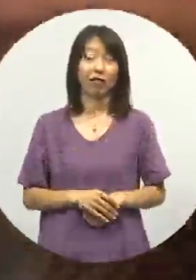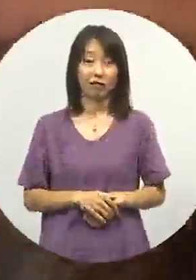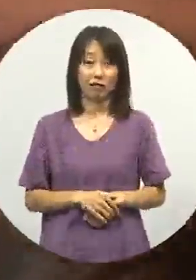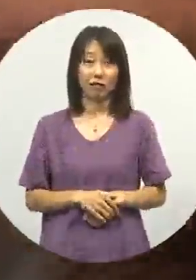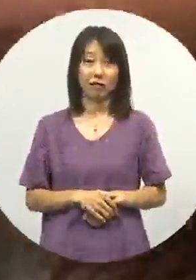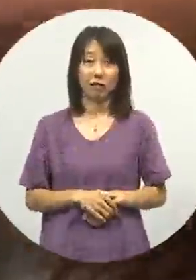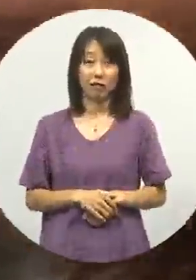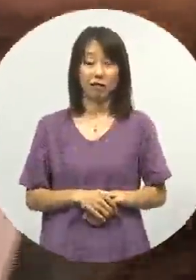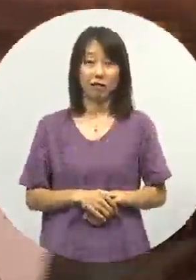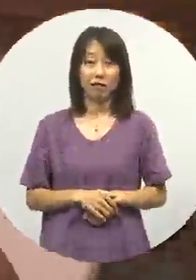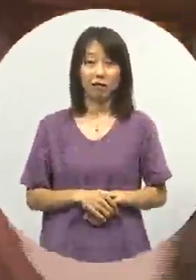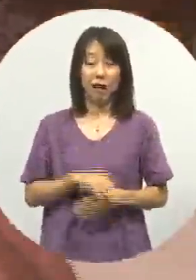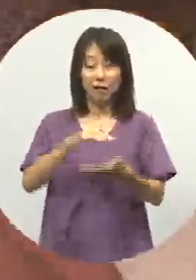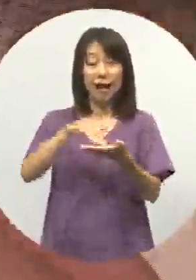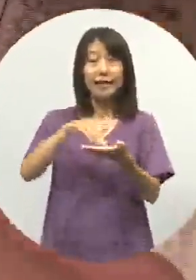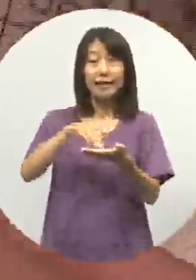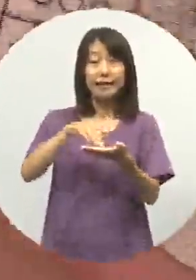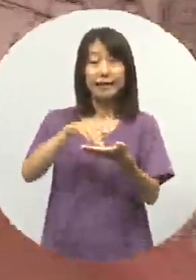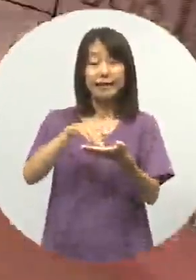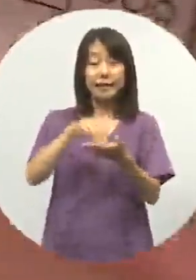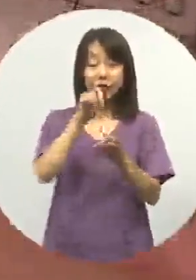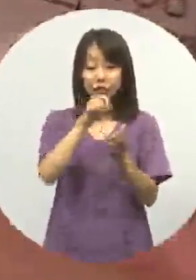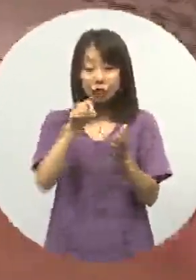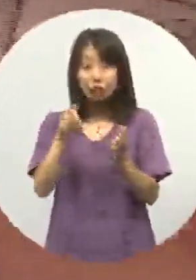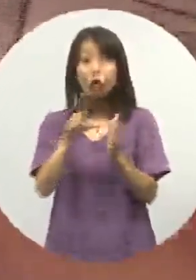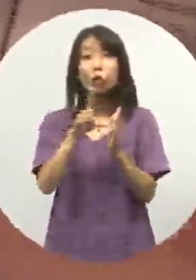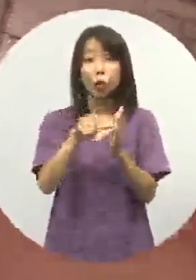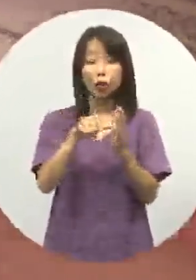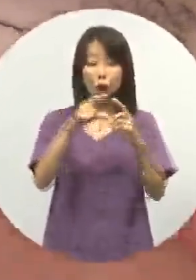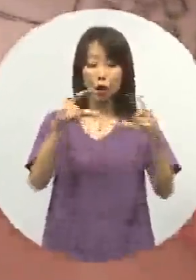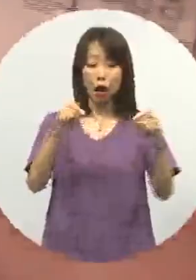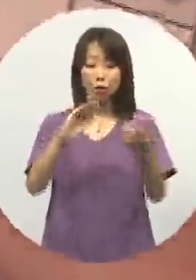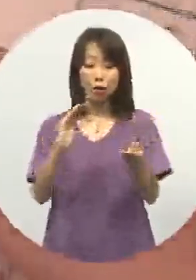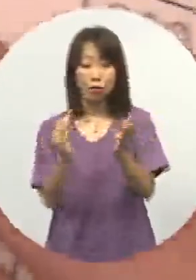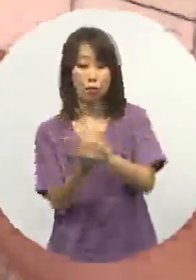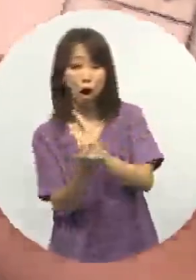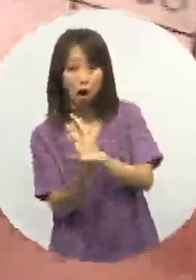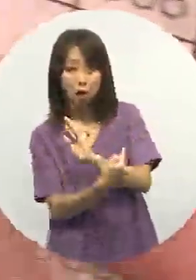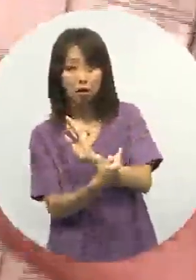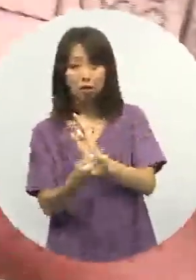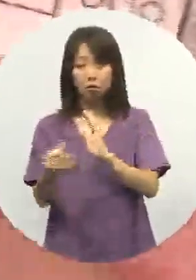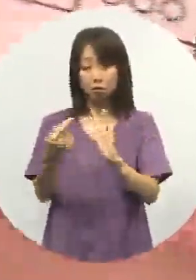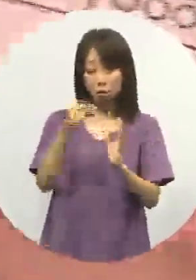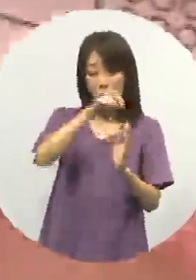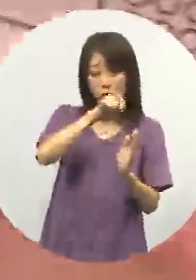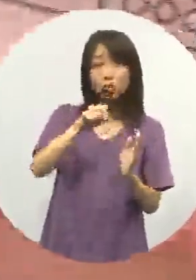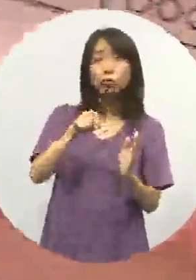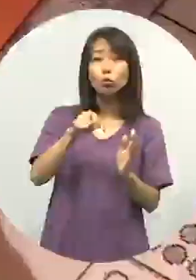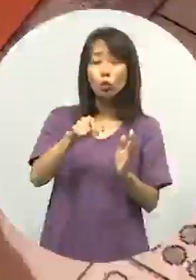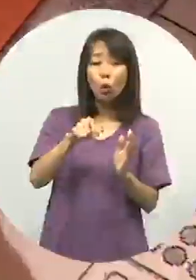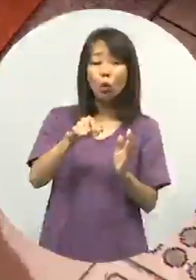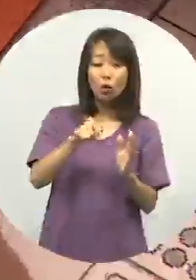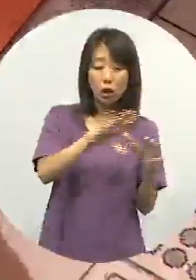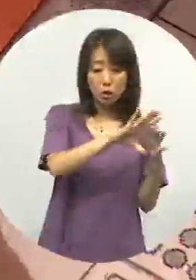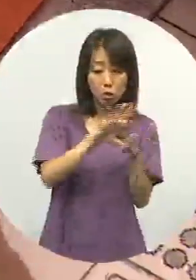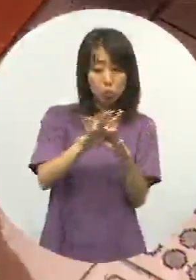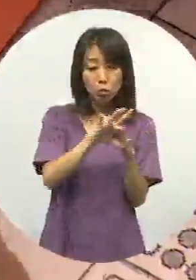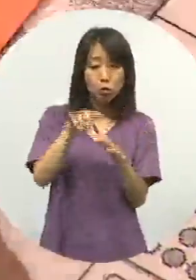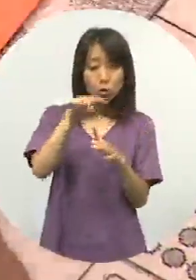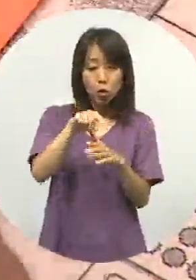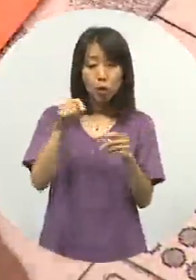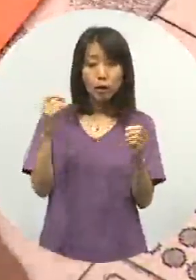点字は紙の裏側から打つため、読むときとは逆の右から左に書くことになります